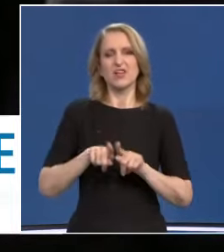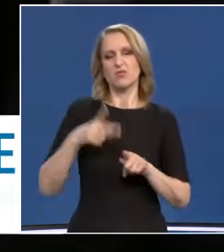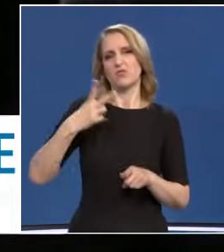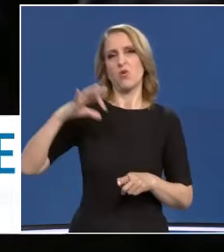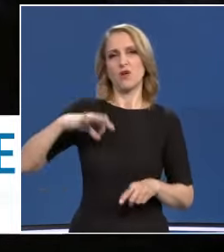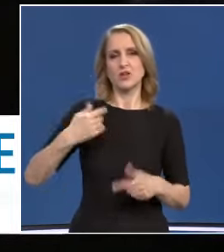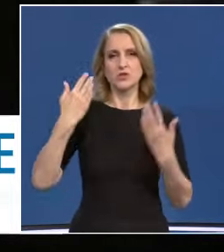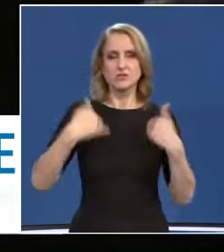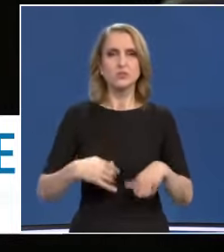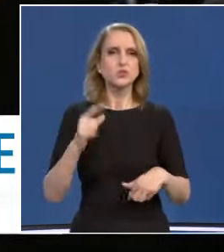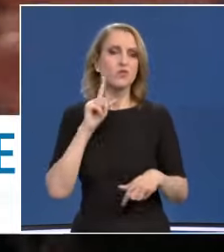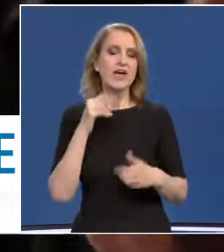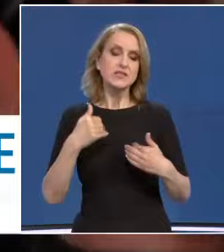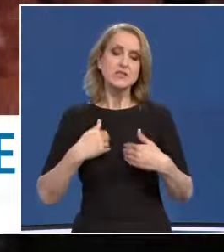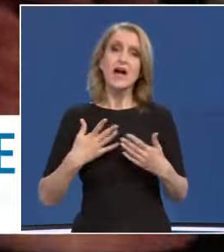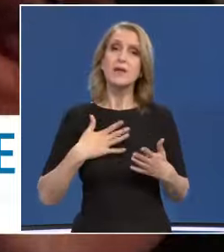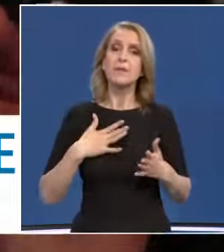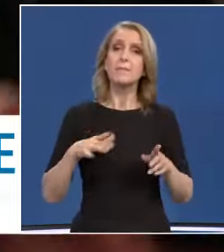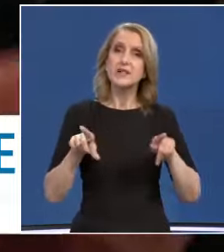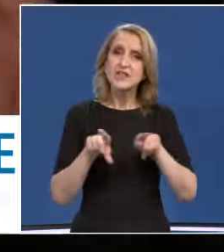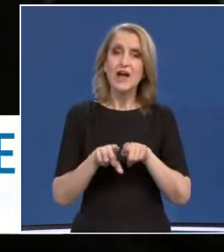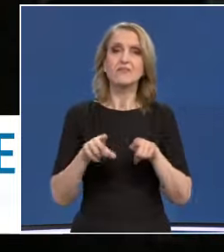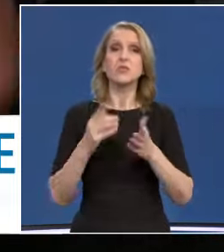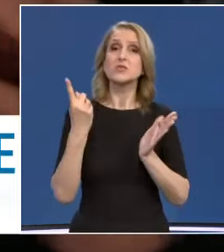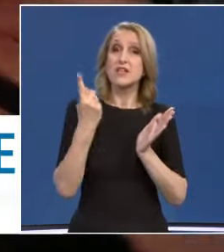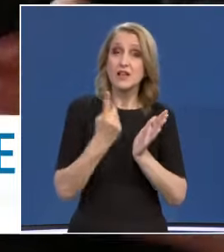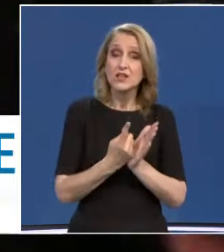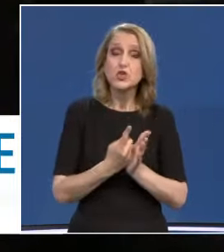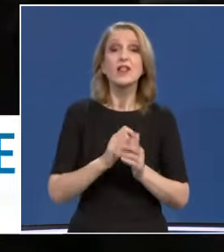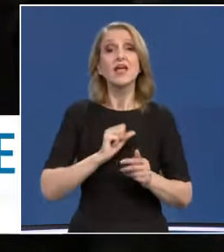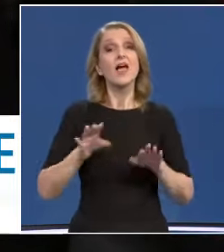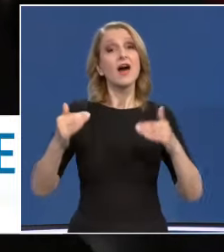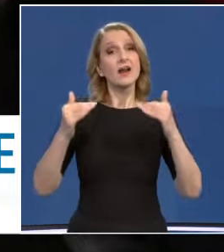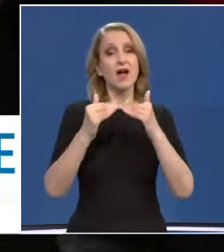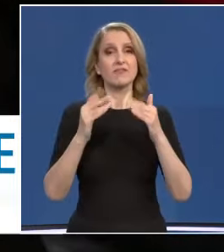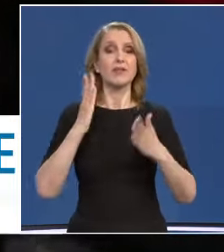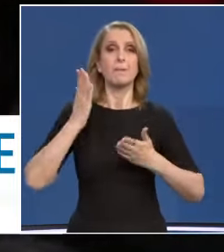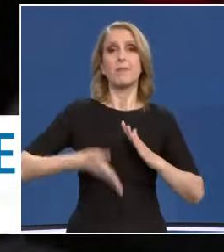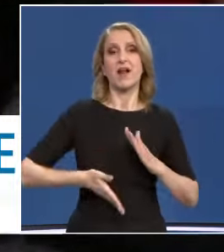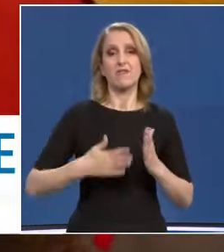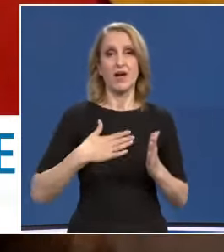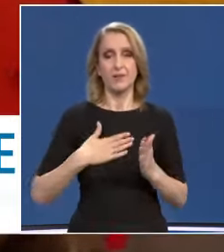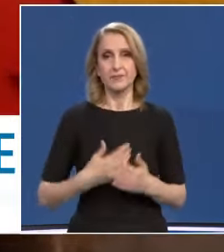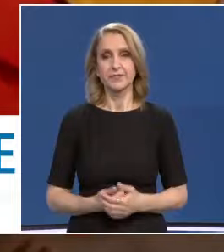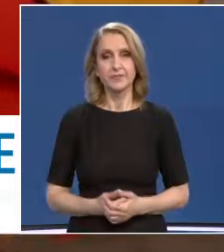категория. Сега имам същите задължения, като всички останали, но вече имам и същите права.